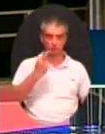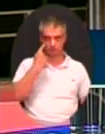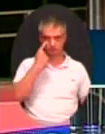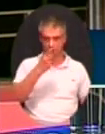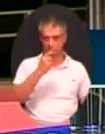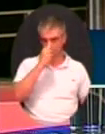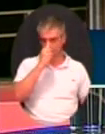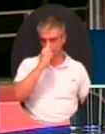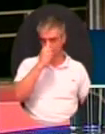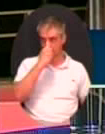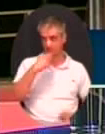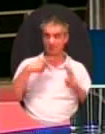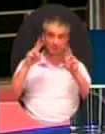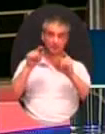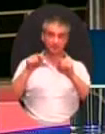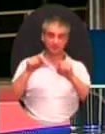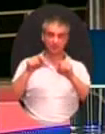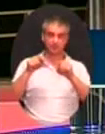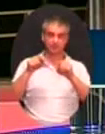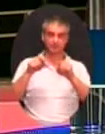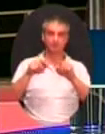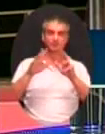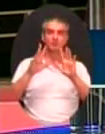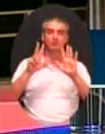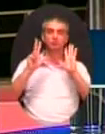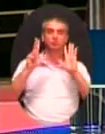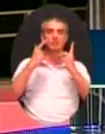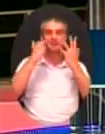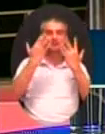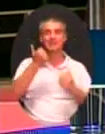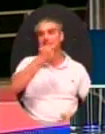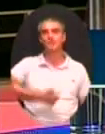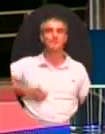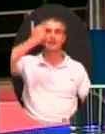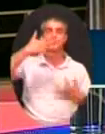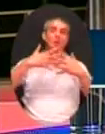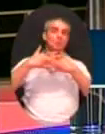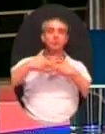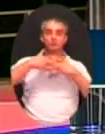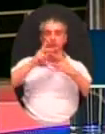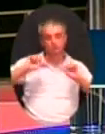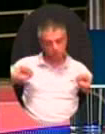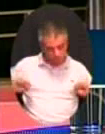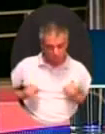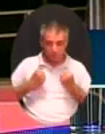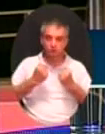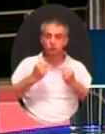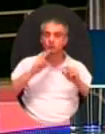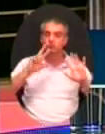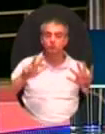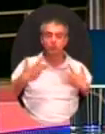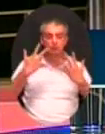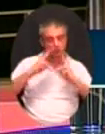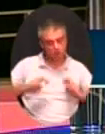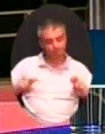חן בעינייך. אני מצטט כן. כאן, על 8 סטטיסטיקאים בכירים בארצות הברית שעמלו במשך 8